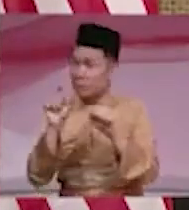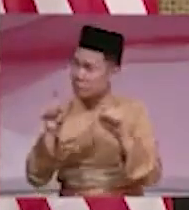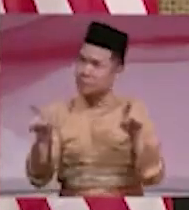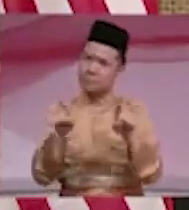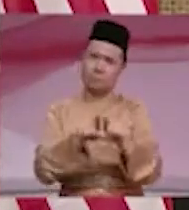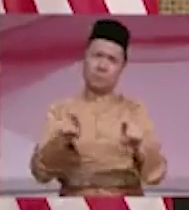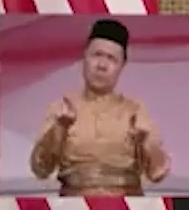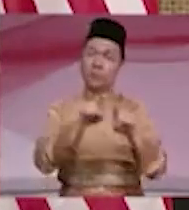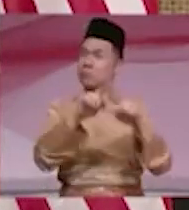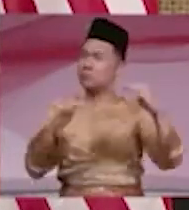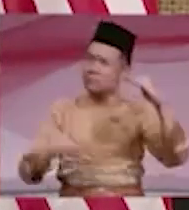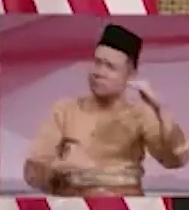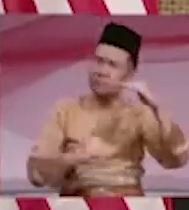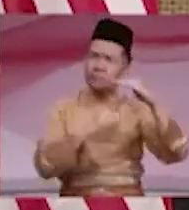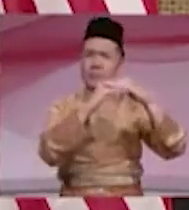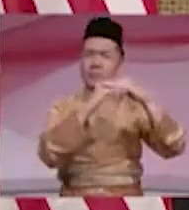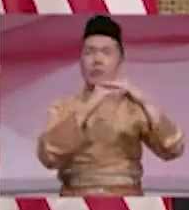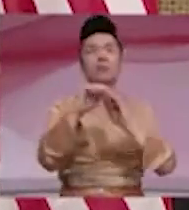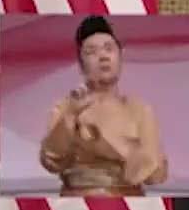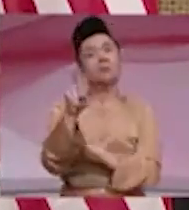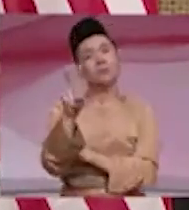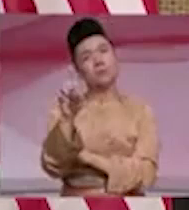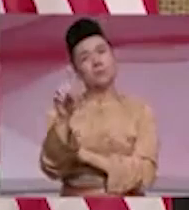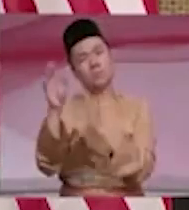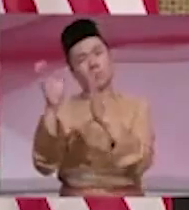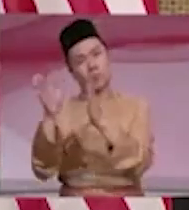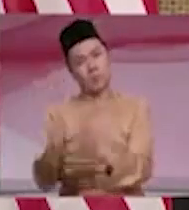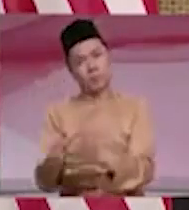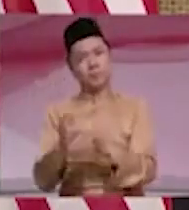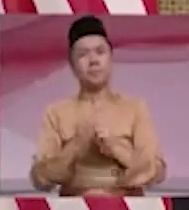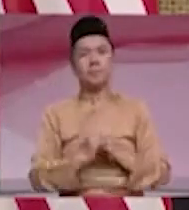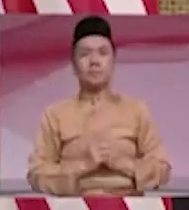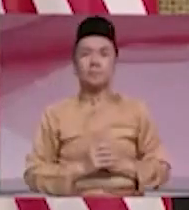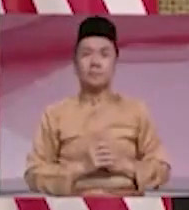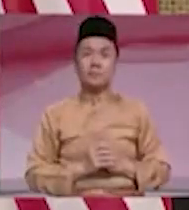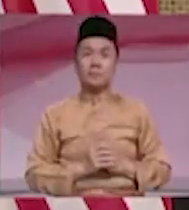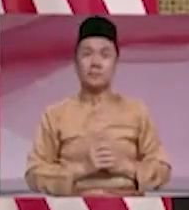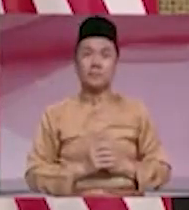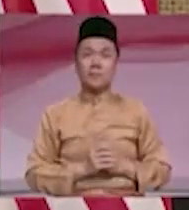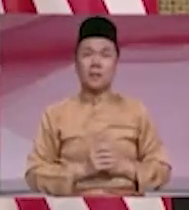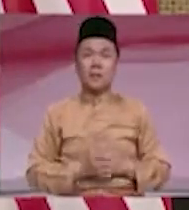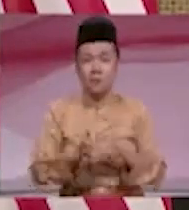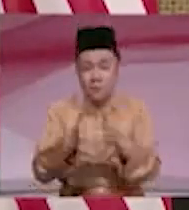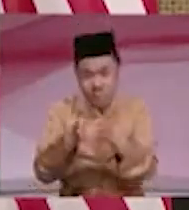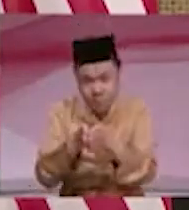orang pada satu masa Hai silakan bersalam-salaman